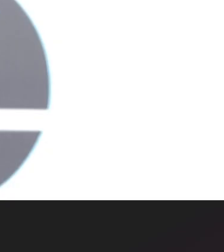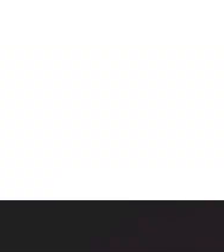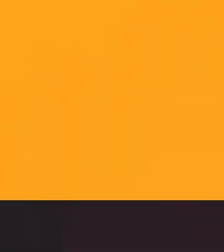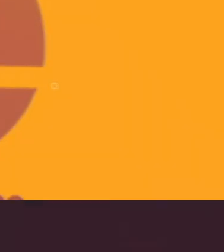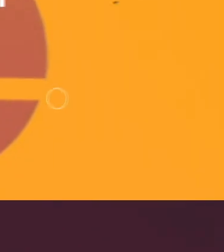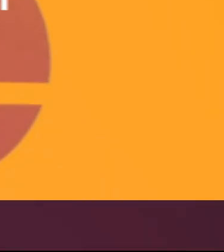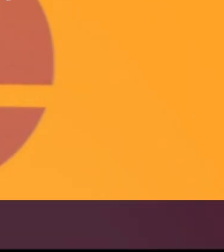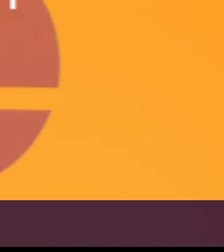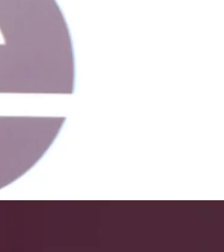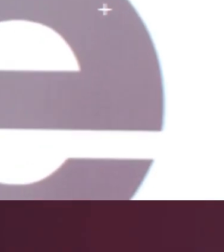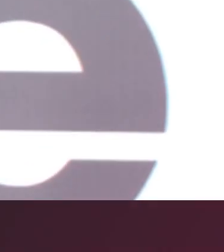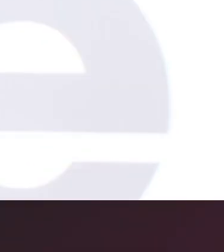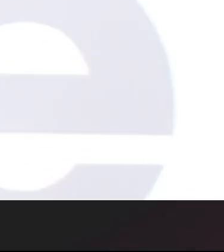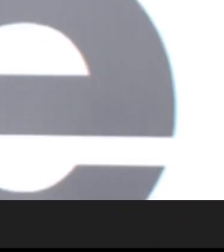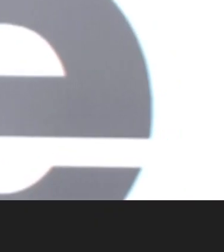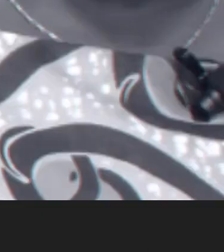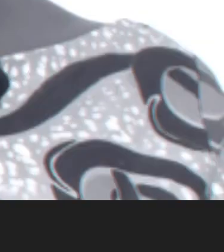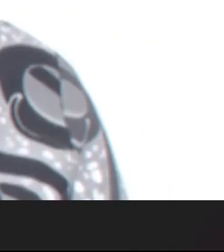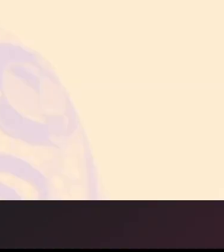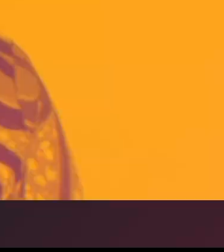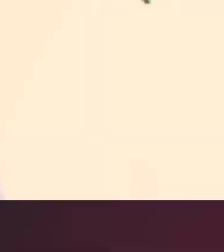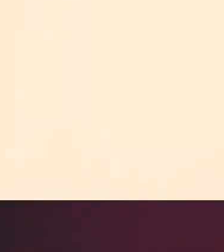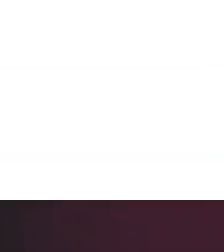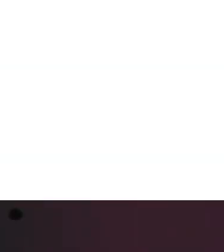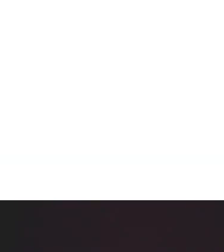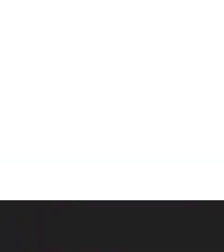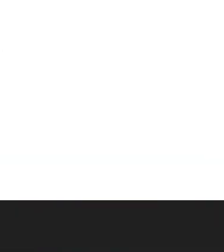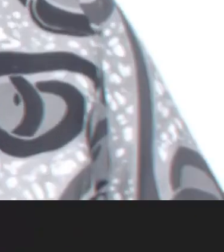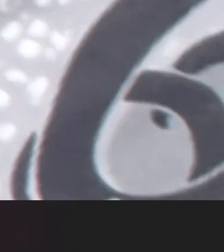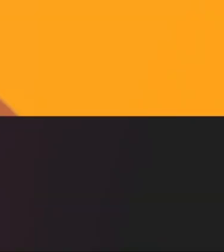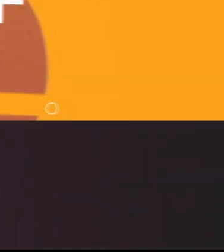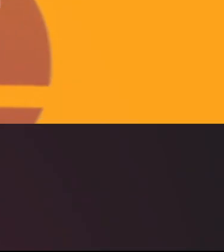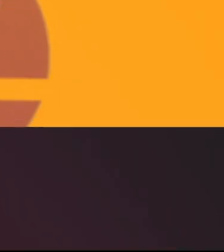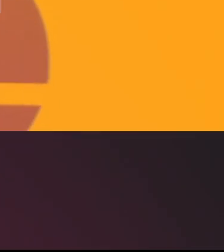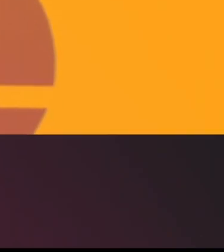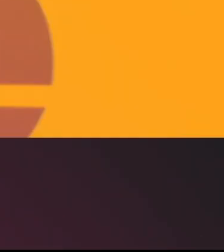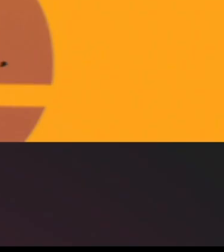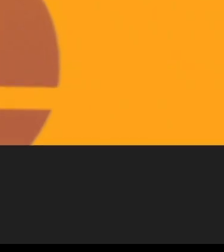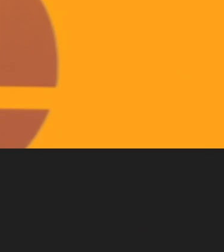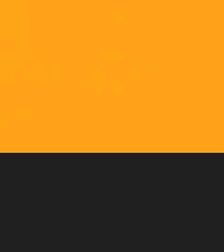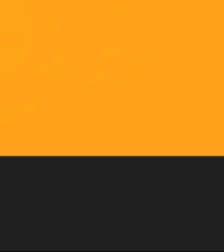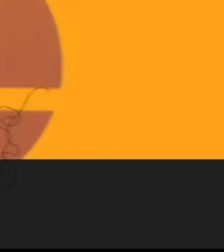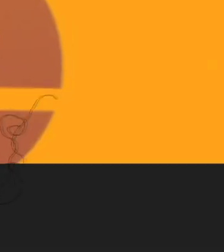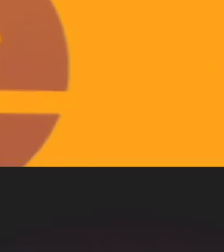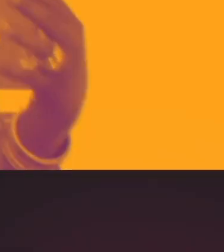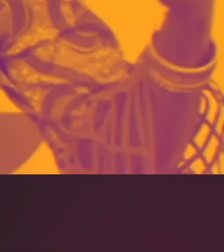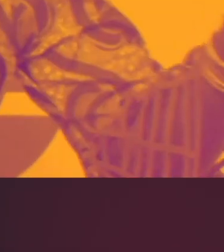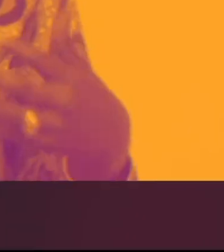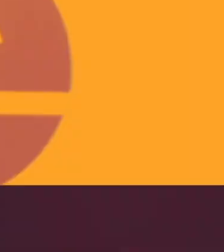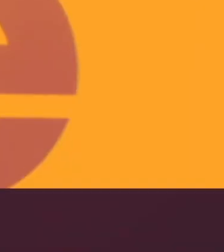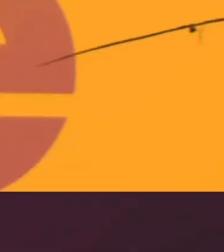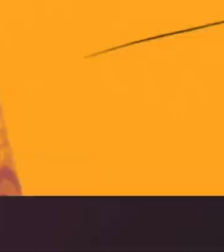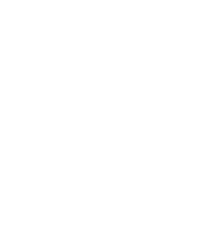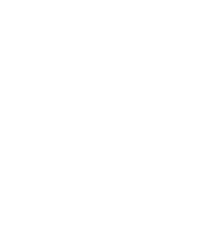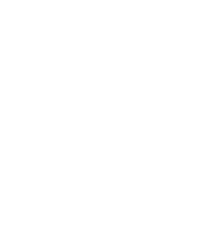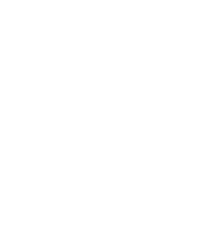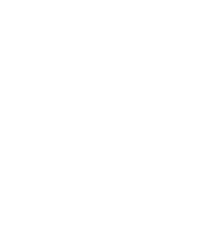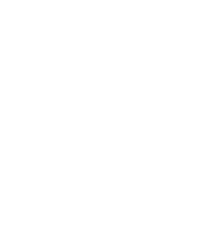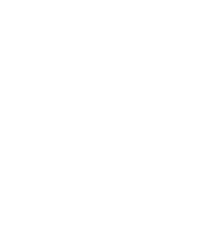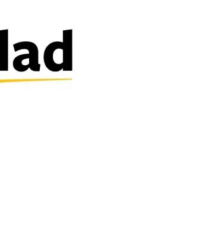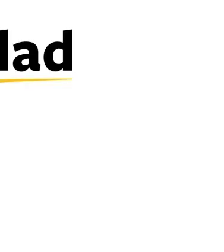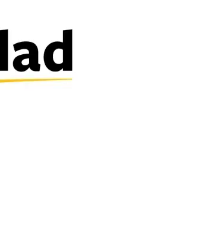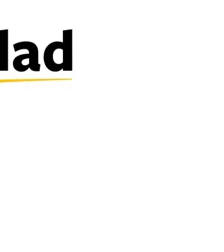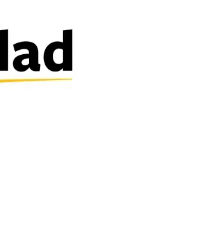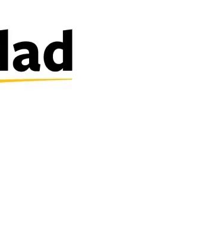Me costó a comer ni me costó a comer ni me costó a comer ni me costó a me costó a me costó ni fe mo ne eje